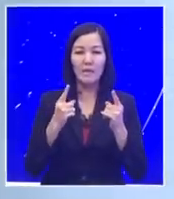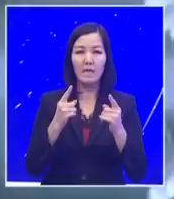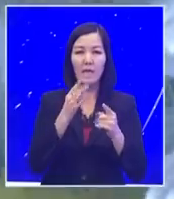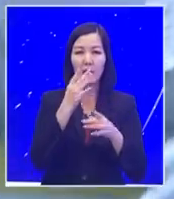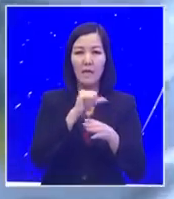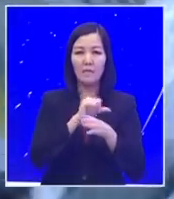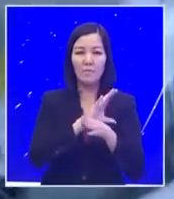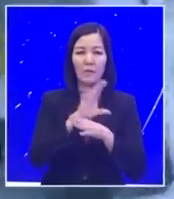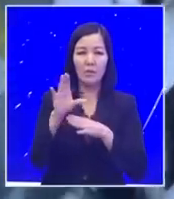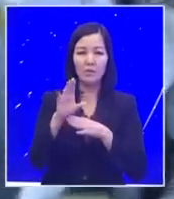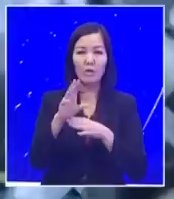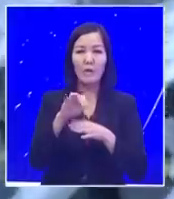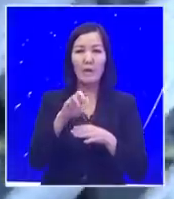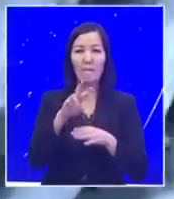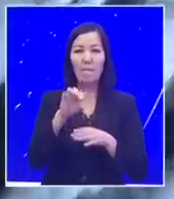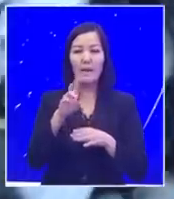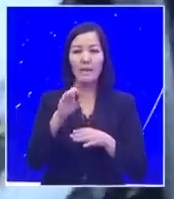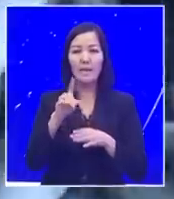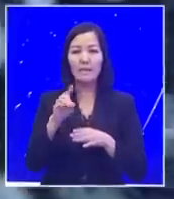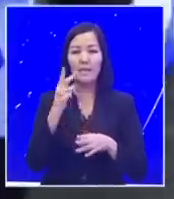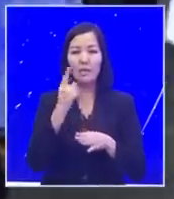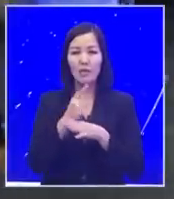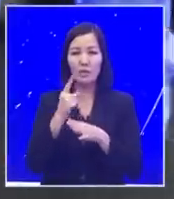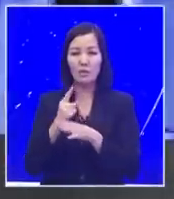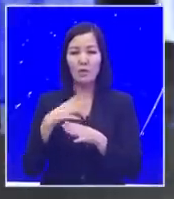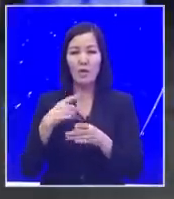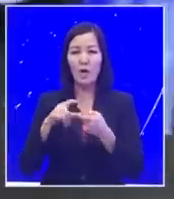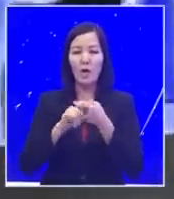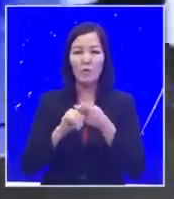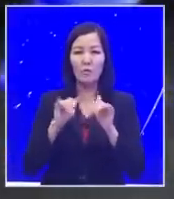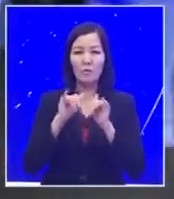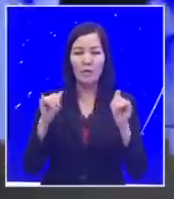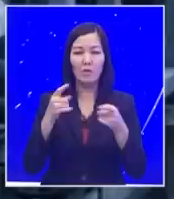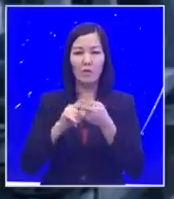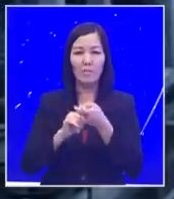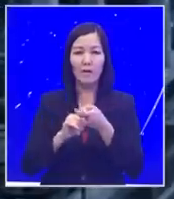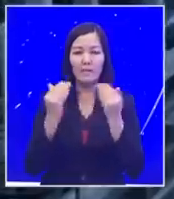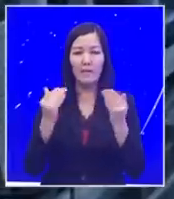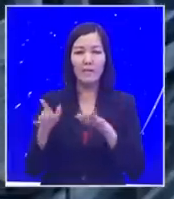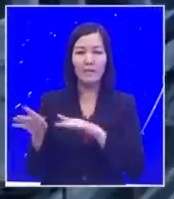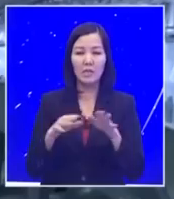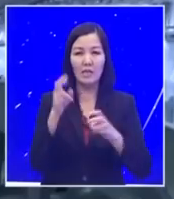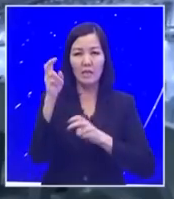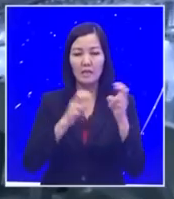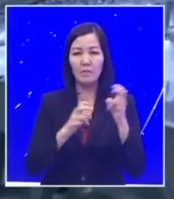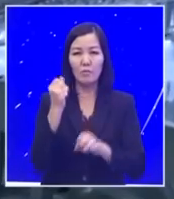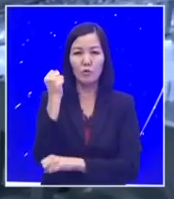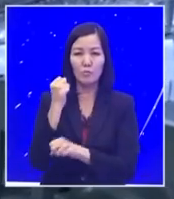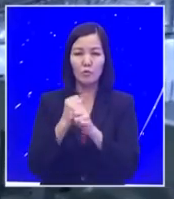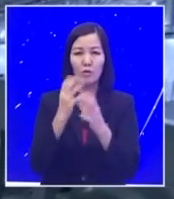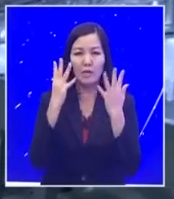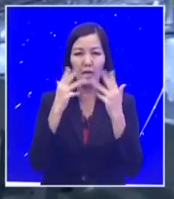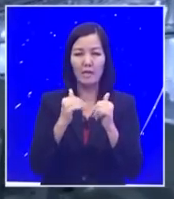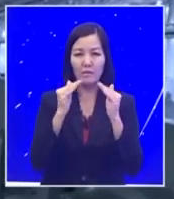болып саналатын Малайзиядағы шектеулер себеп. Індеттің таралуына қарсы шаралардан елдегі зауыттар жұмысшылары санын